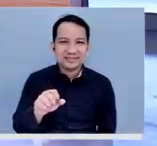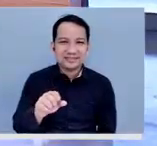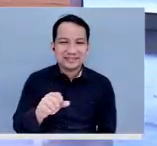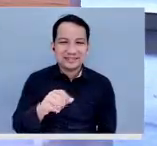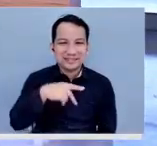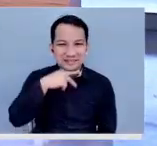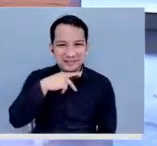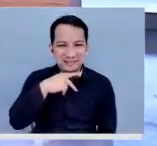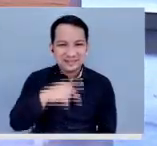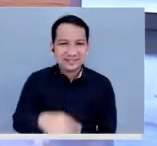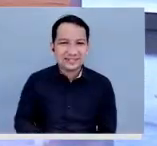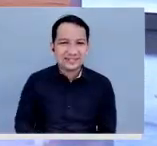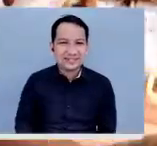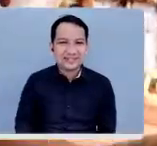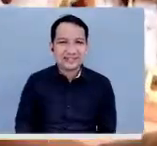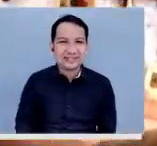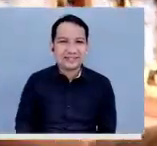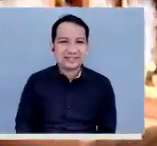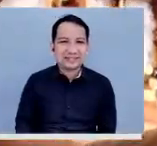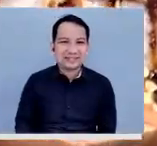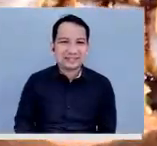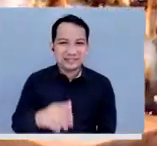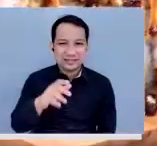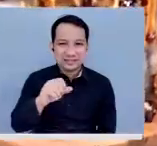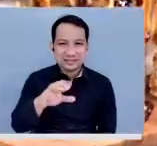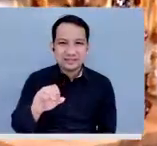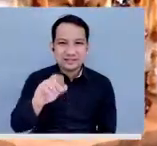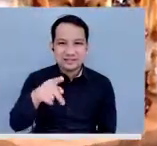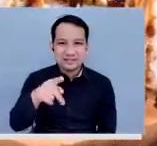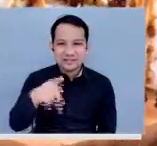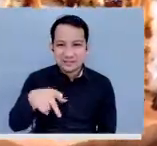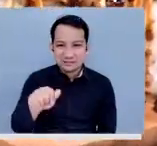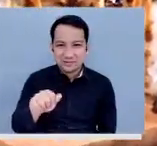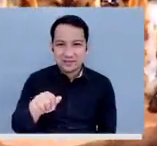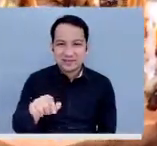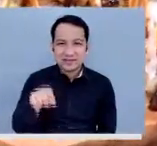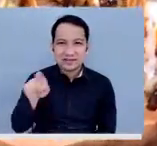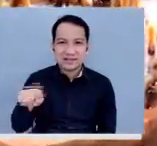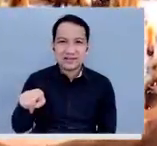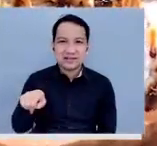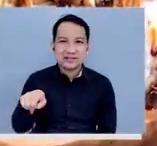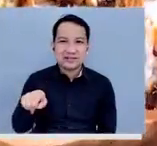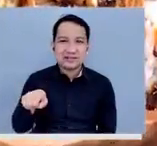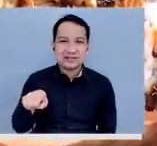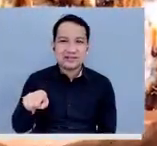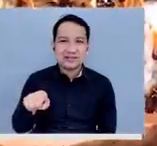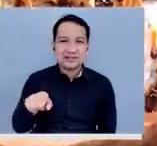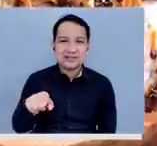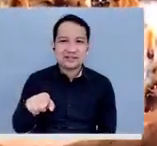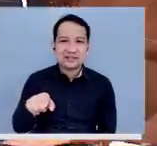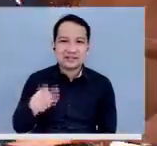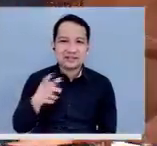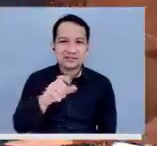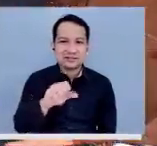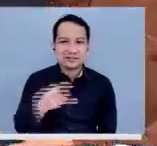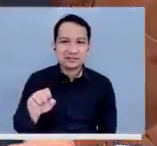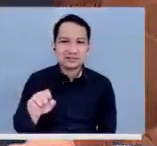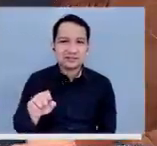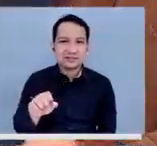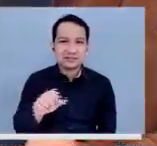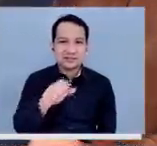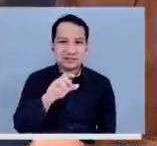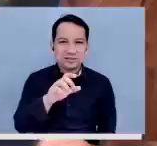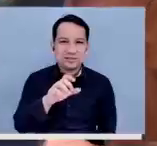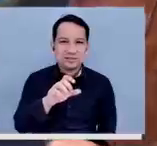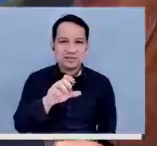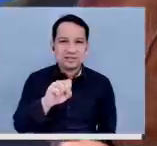talaga. Ito pa, sushi tapa. Sushi tapa. Yes. Ito, surf and turf. Sushi sig. Okay. Yes,